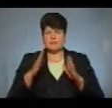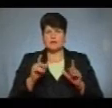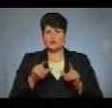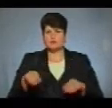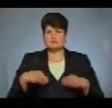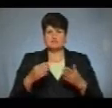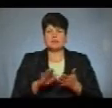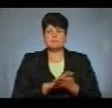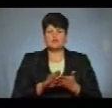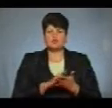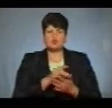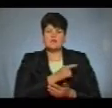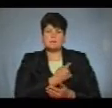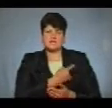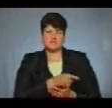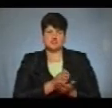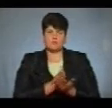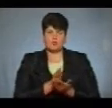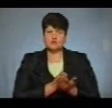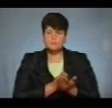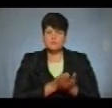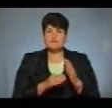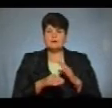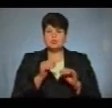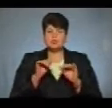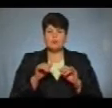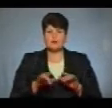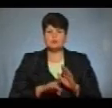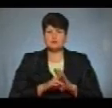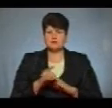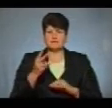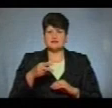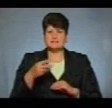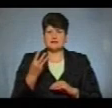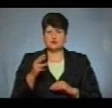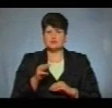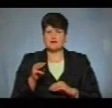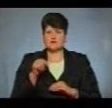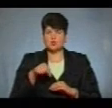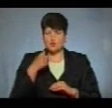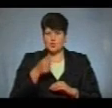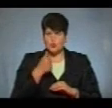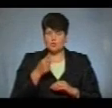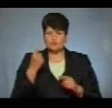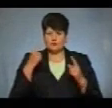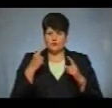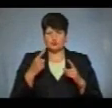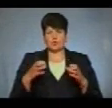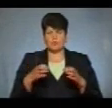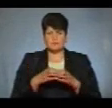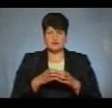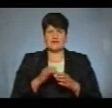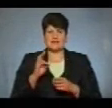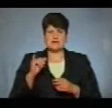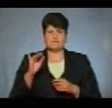надавали безкоштовні медичні послуги. Виборча кампанія розпочалася 23 травня цього року. Від творчого об'єднання «Нівроку» та